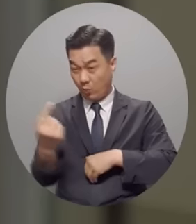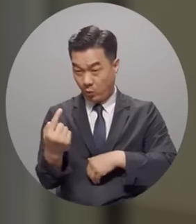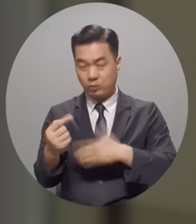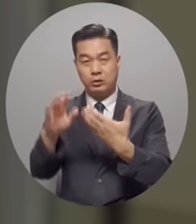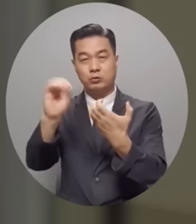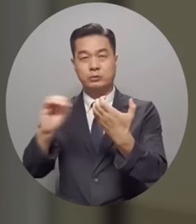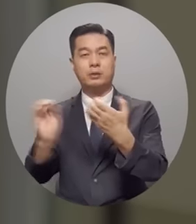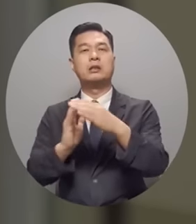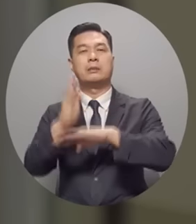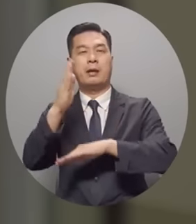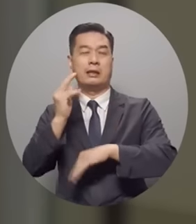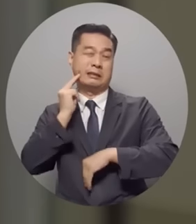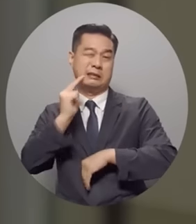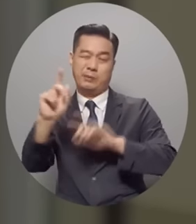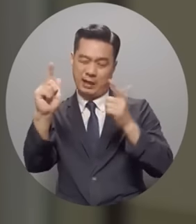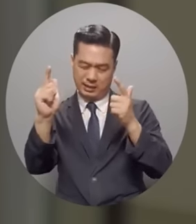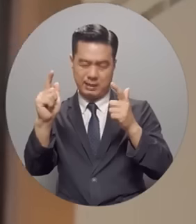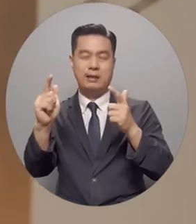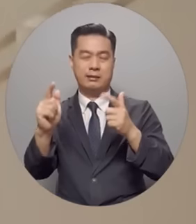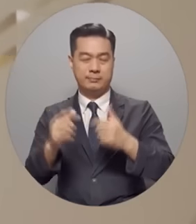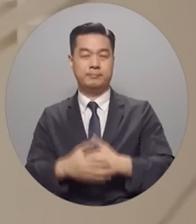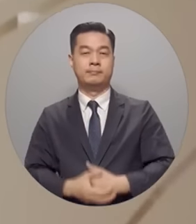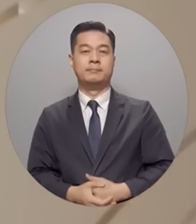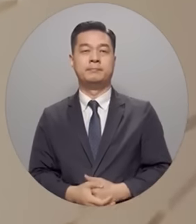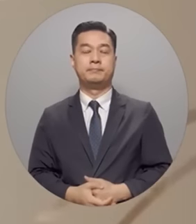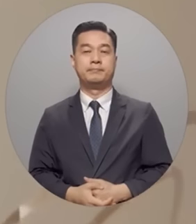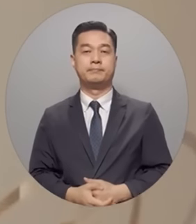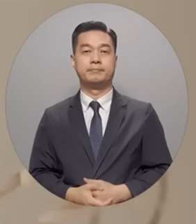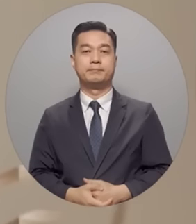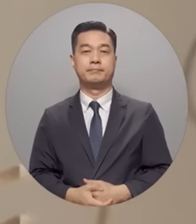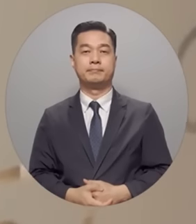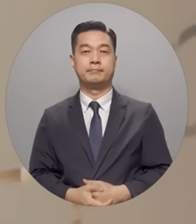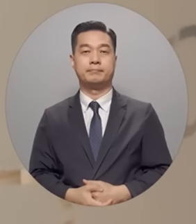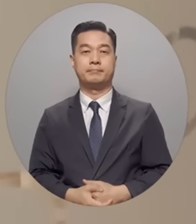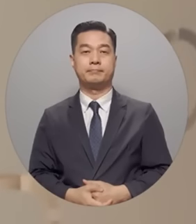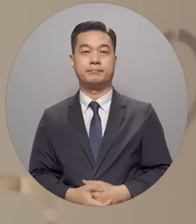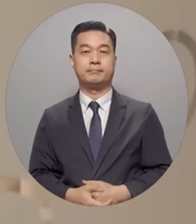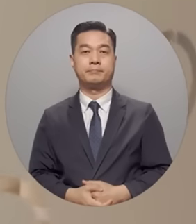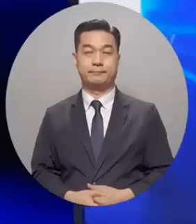이상이 위중하지 않다고 밝혔습니다. MBC 뉴스 유서영입니다.